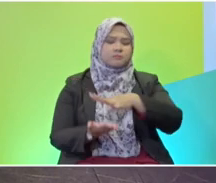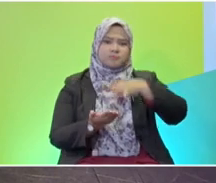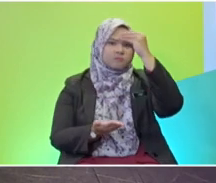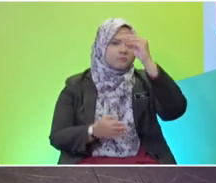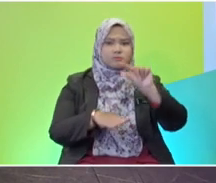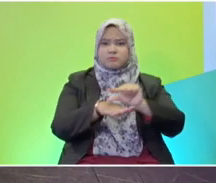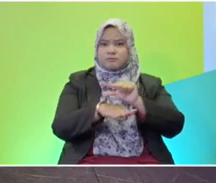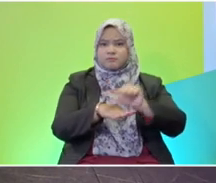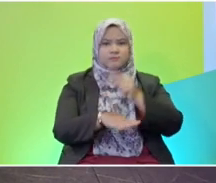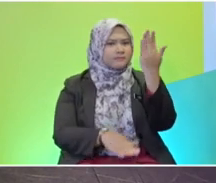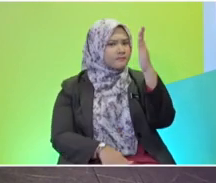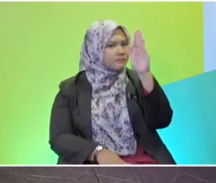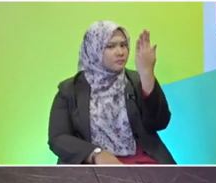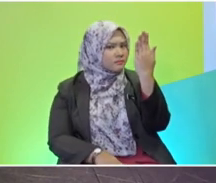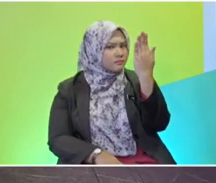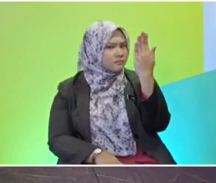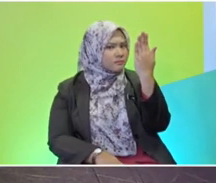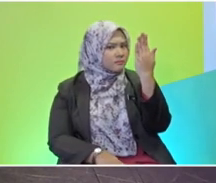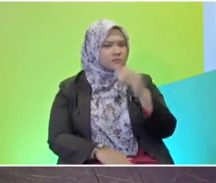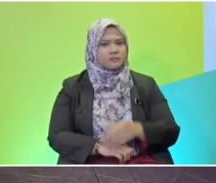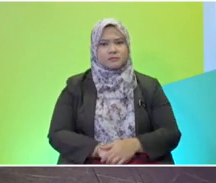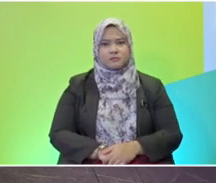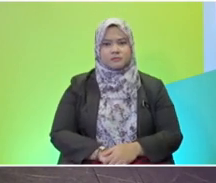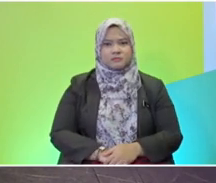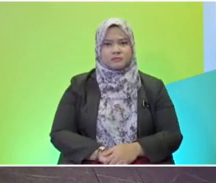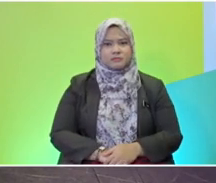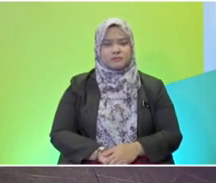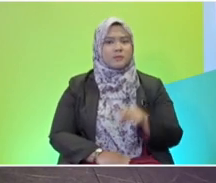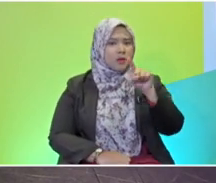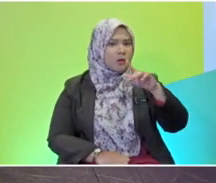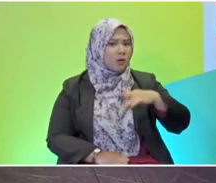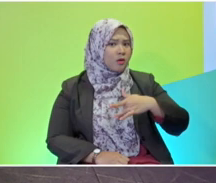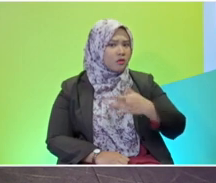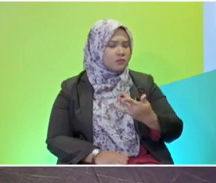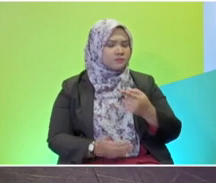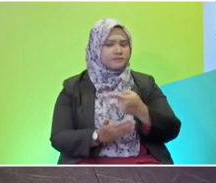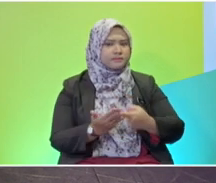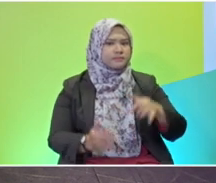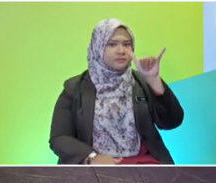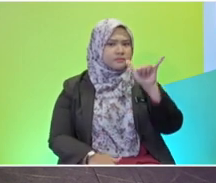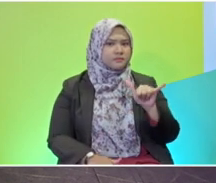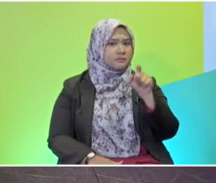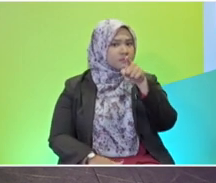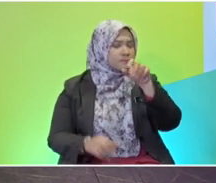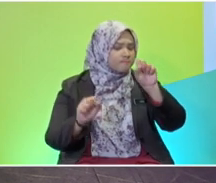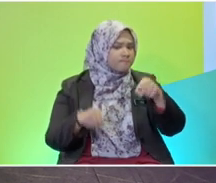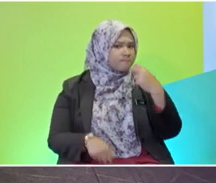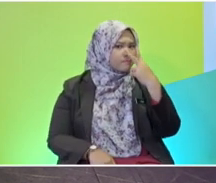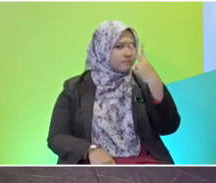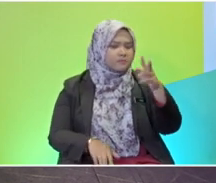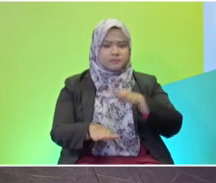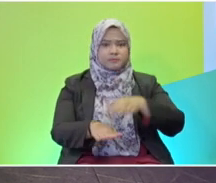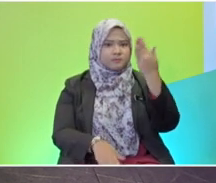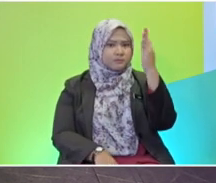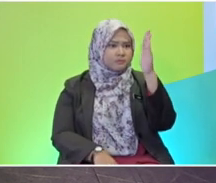melihat cermin tadi apa sebenarnya yang dapat Ivan perhatikan Oke Ivan dapat melihat pantulan wajah Irfan dapat